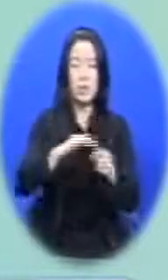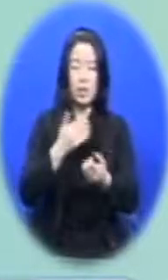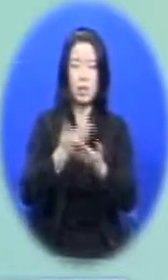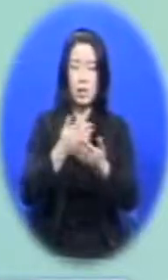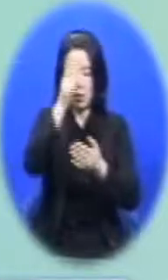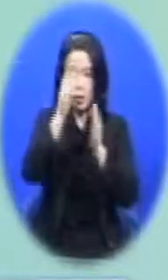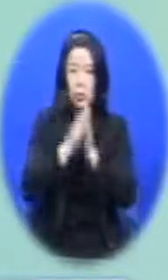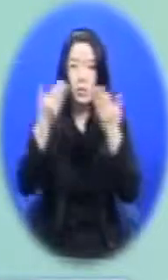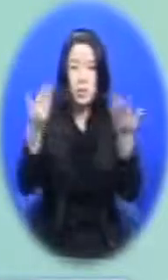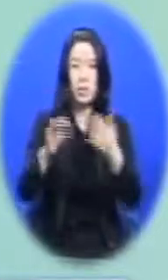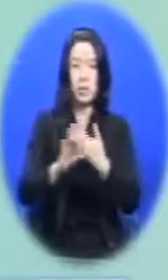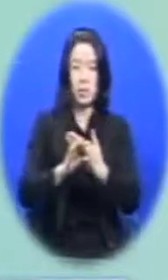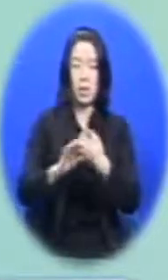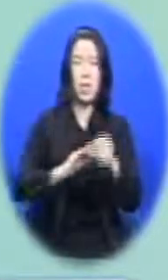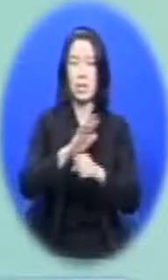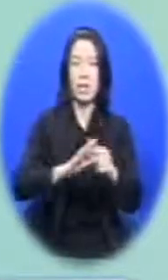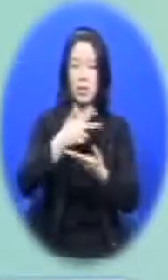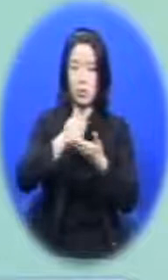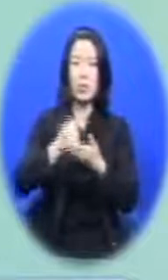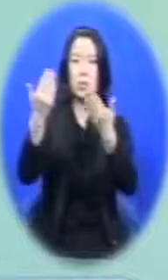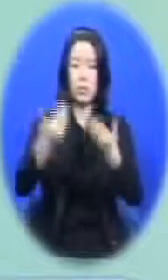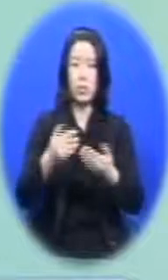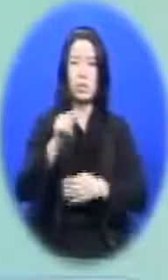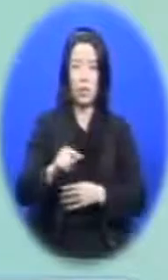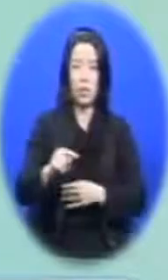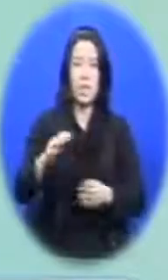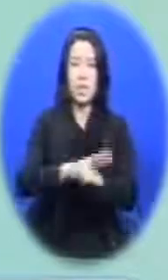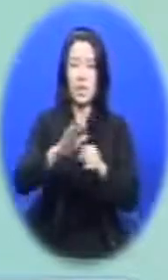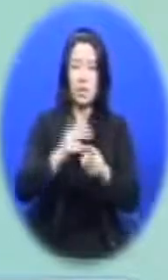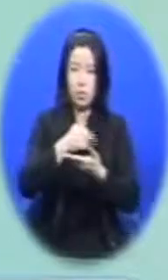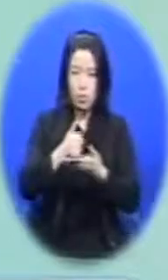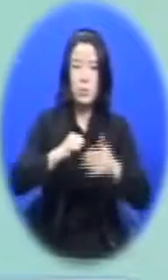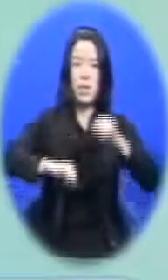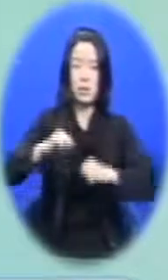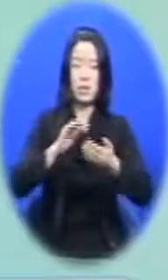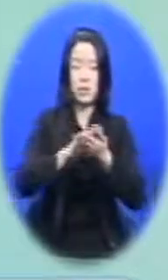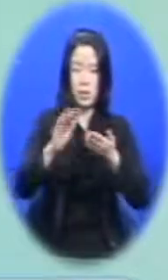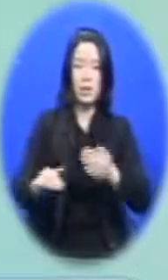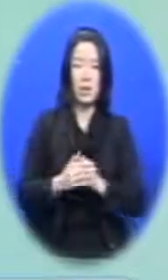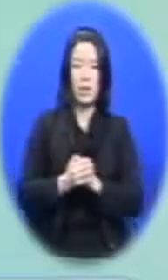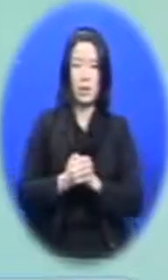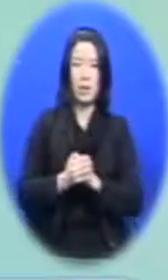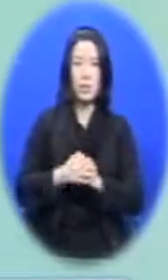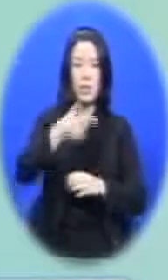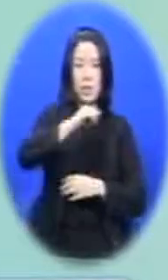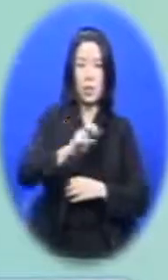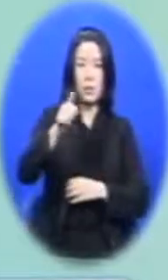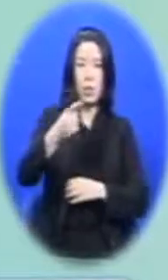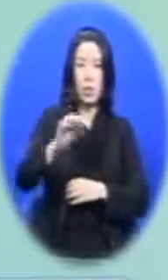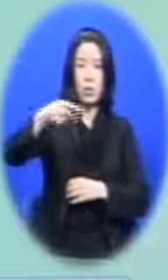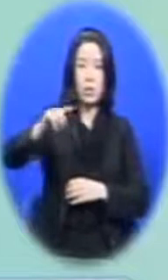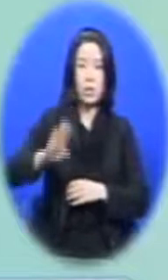기도하면 사랑은 주님이 주시는 것이고 사랑은 주님의 역사인 것입니다. 김홍서